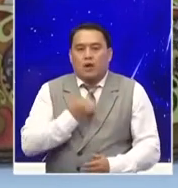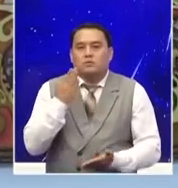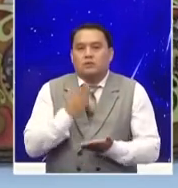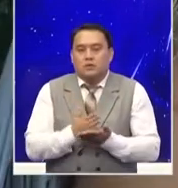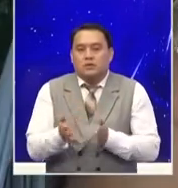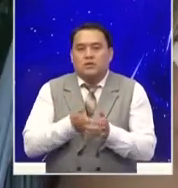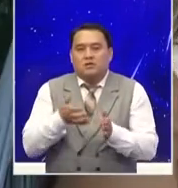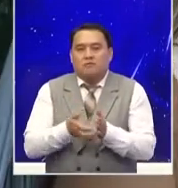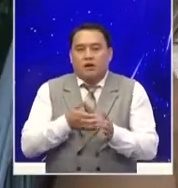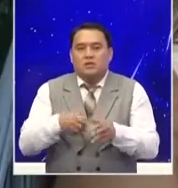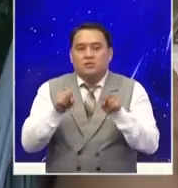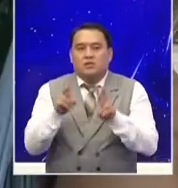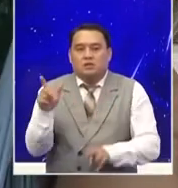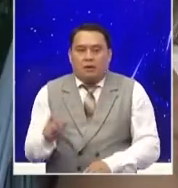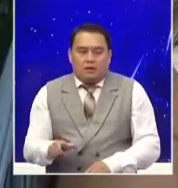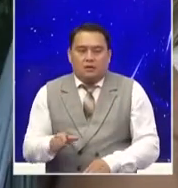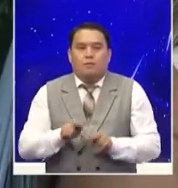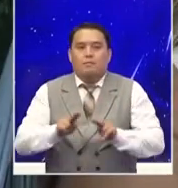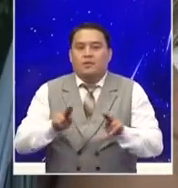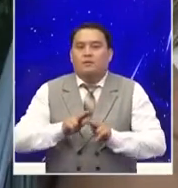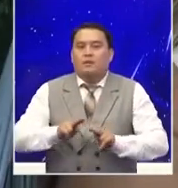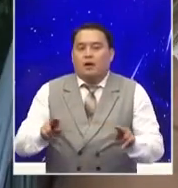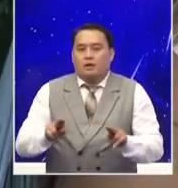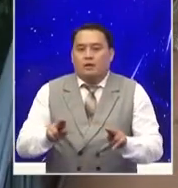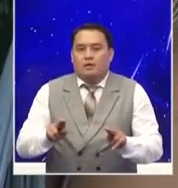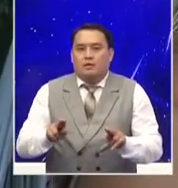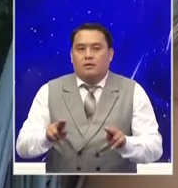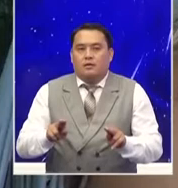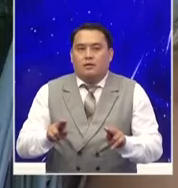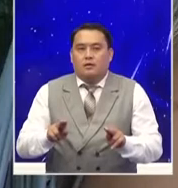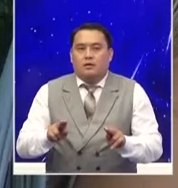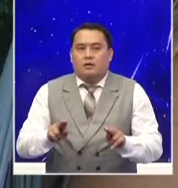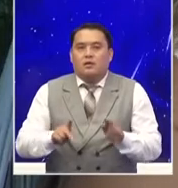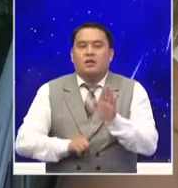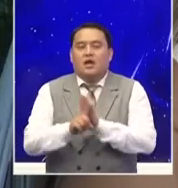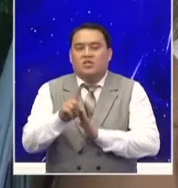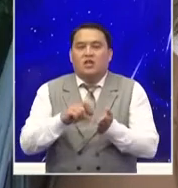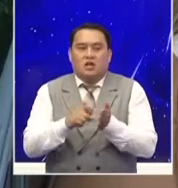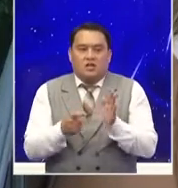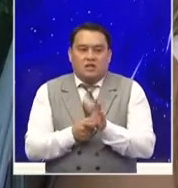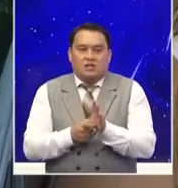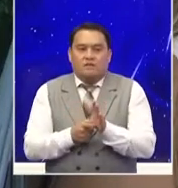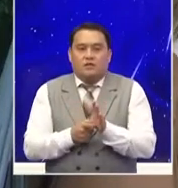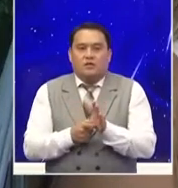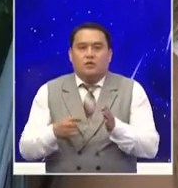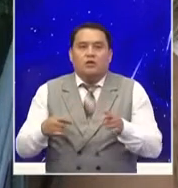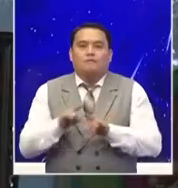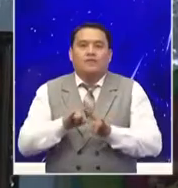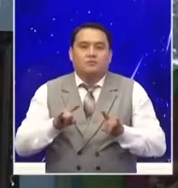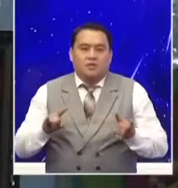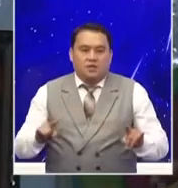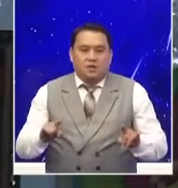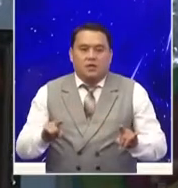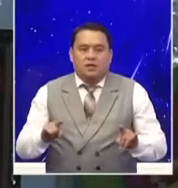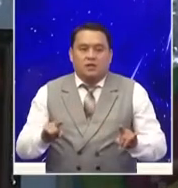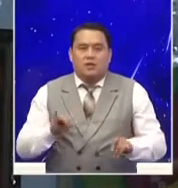наблюдается дефицит кадров по педагогическим специальностям. Это учитель начальных классов, дошкольного воспитания